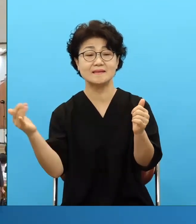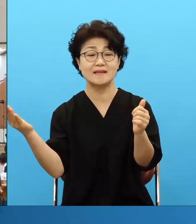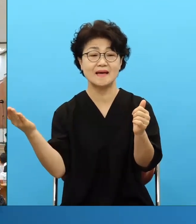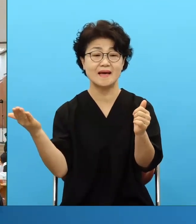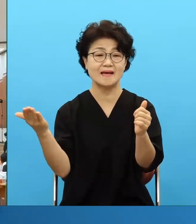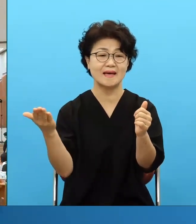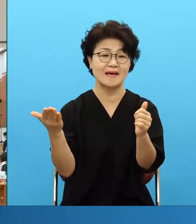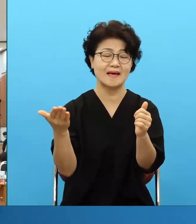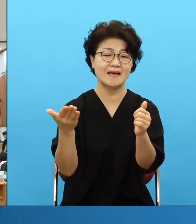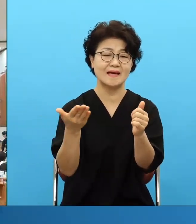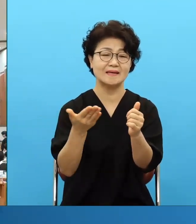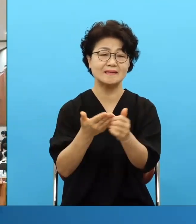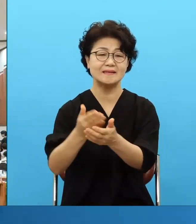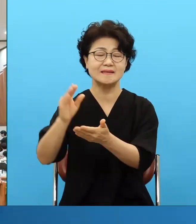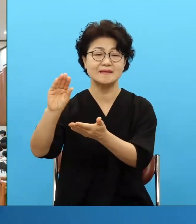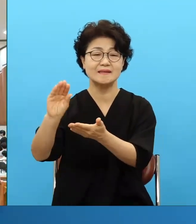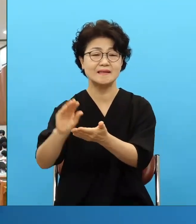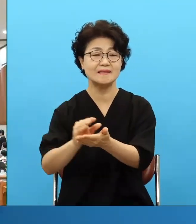자들에게